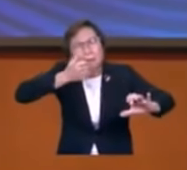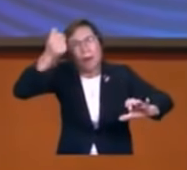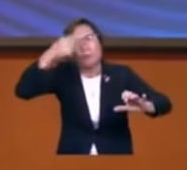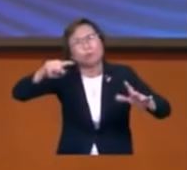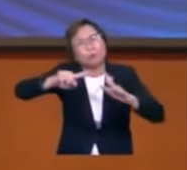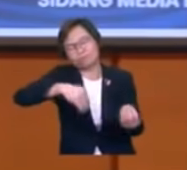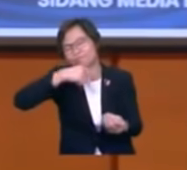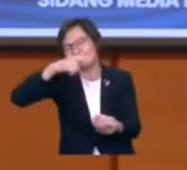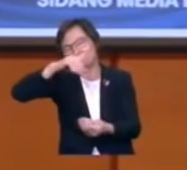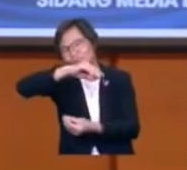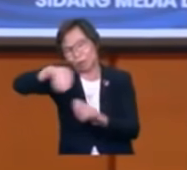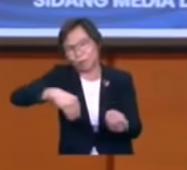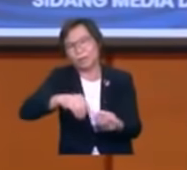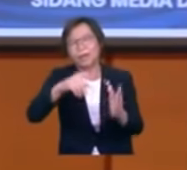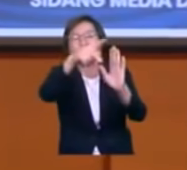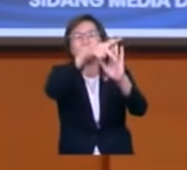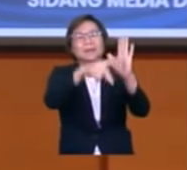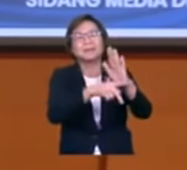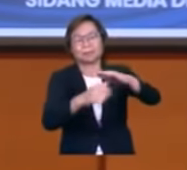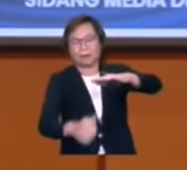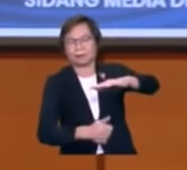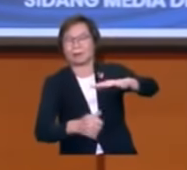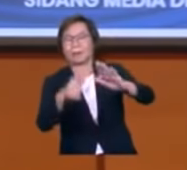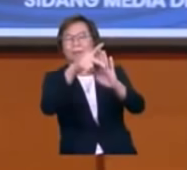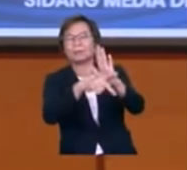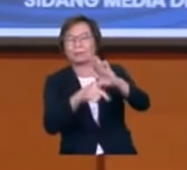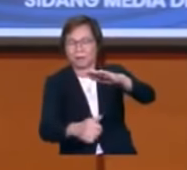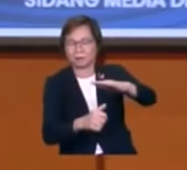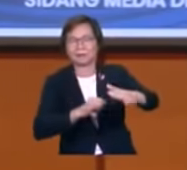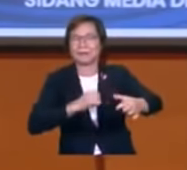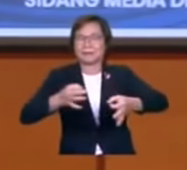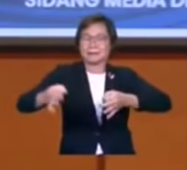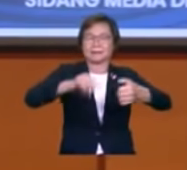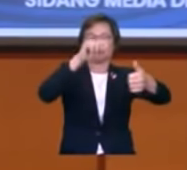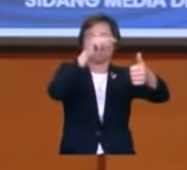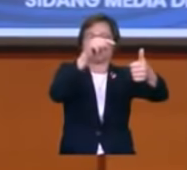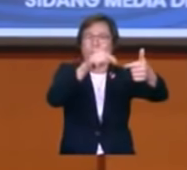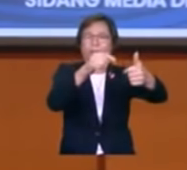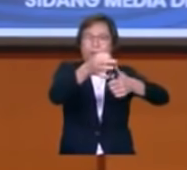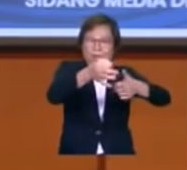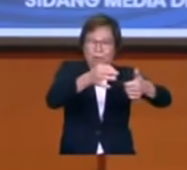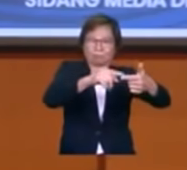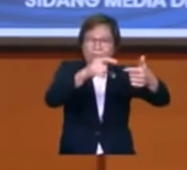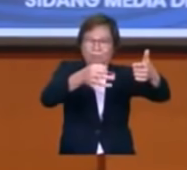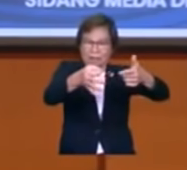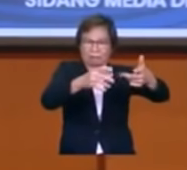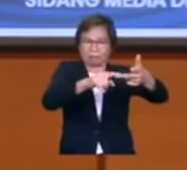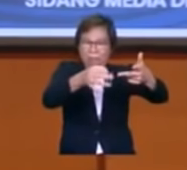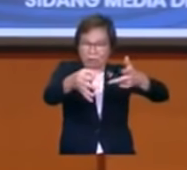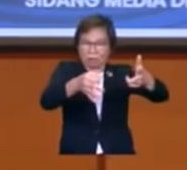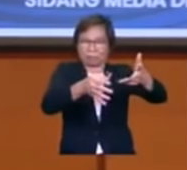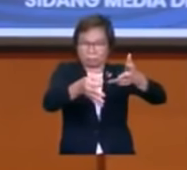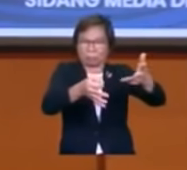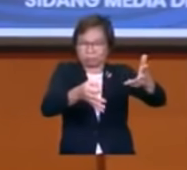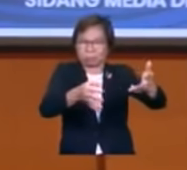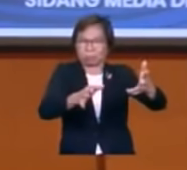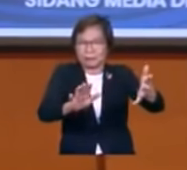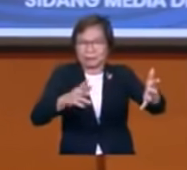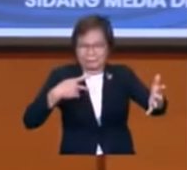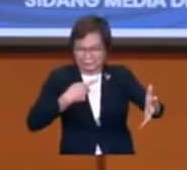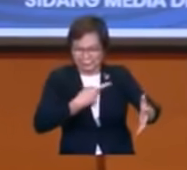untuk melaksanakannya ini adalah prinsip asas saya akan Jelaskan satu persatu dalam konteks pasal-pasal yang